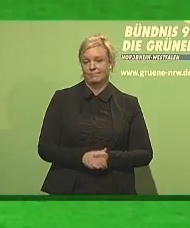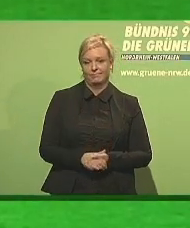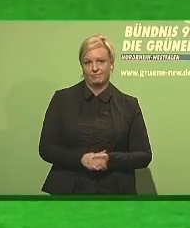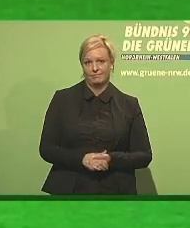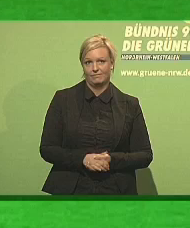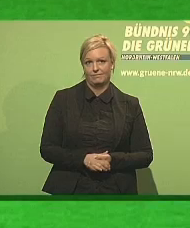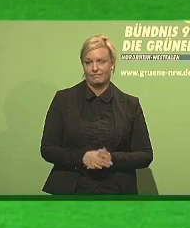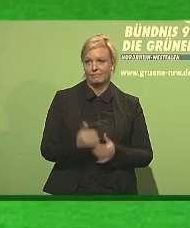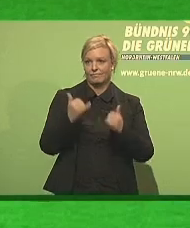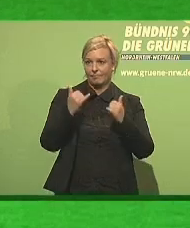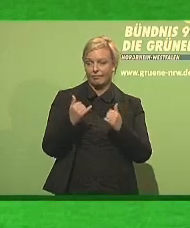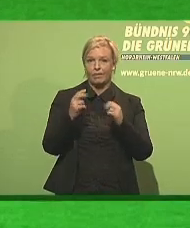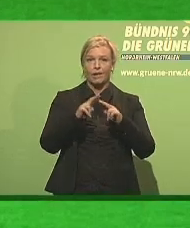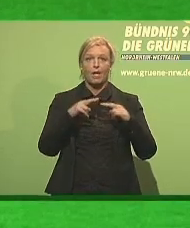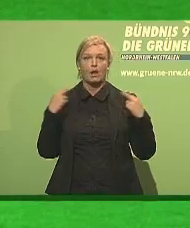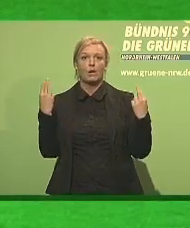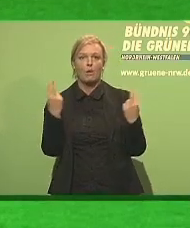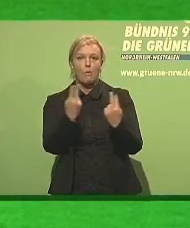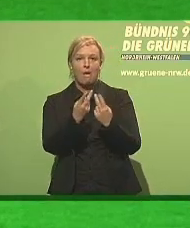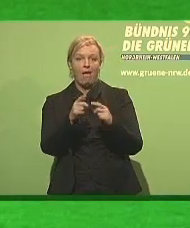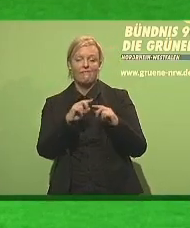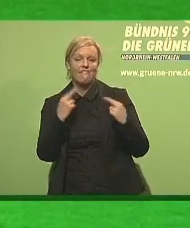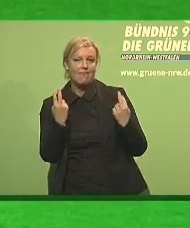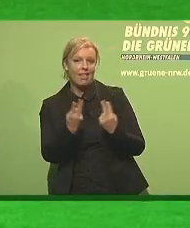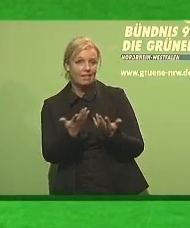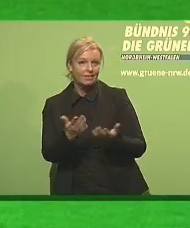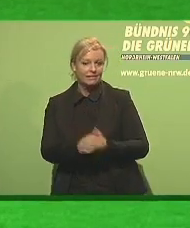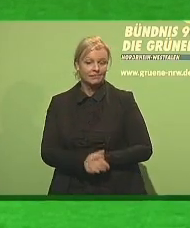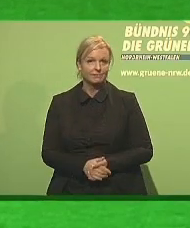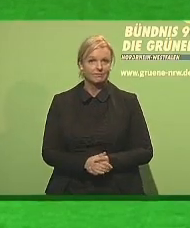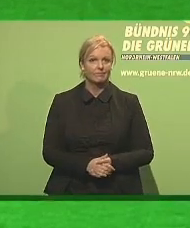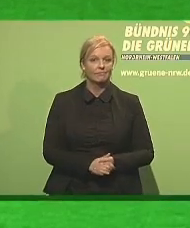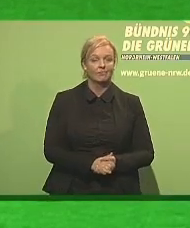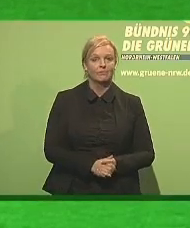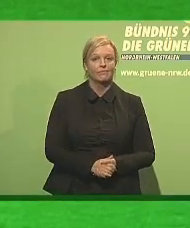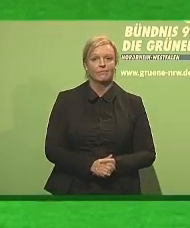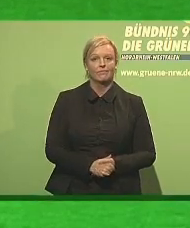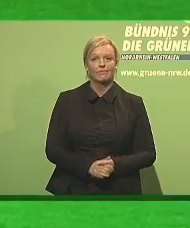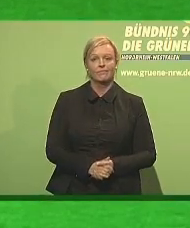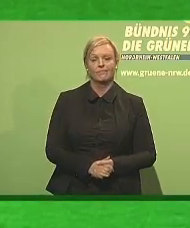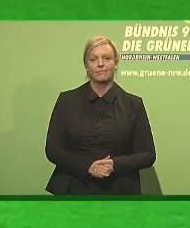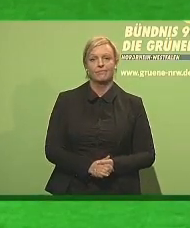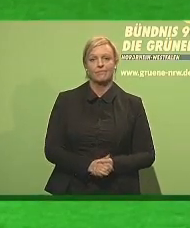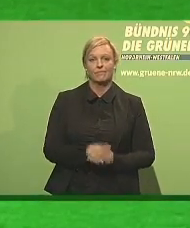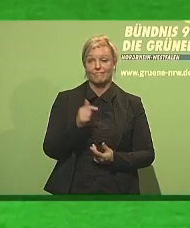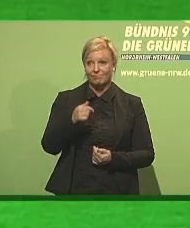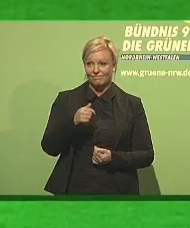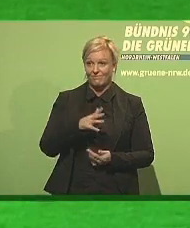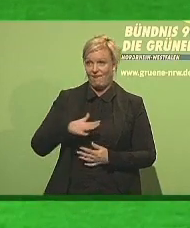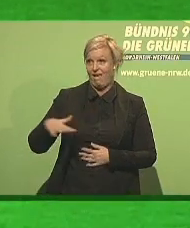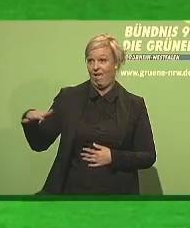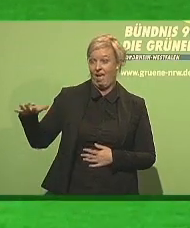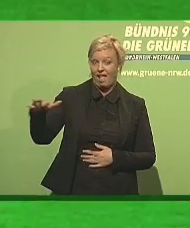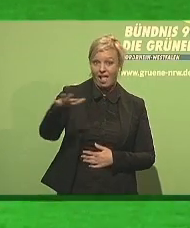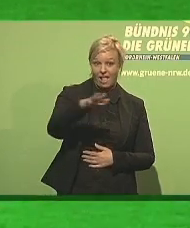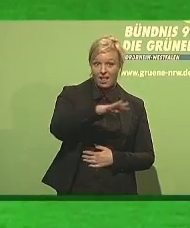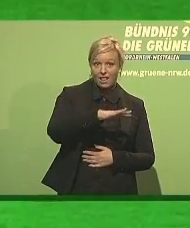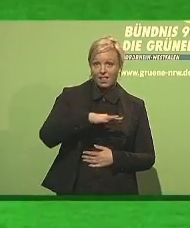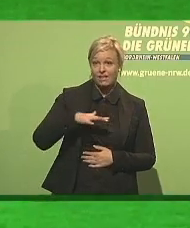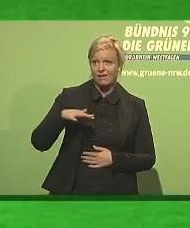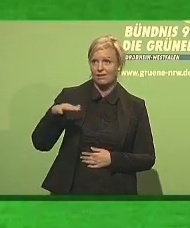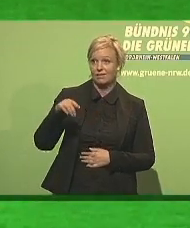in dieser globalisierten Welt. Wenn es stimmt, dass wir alle über